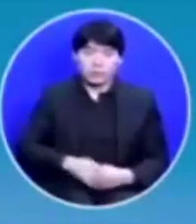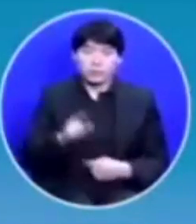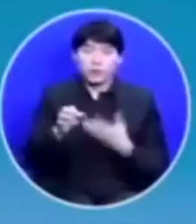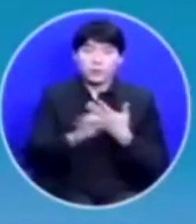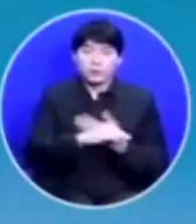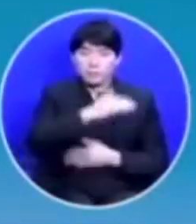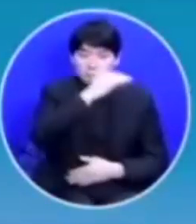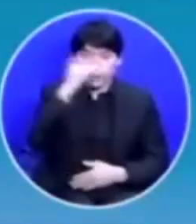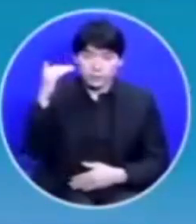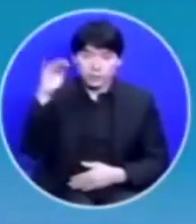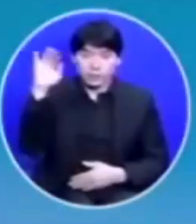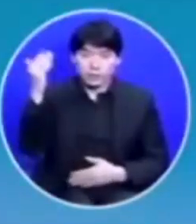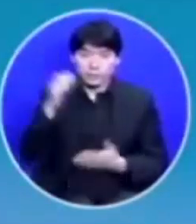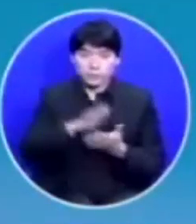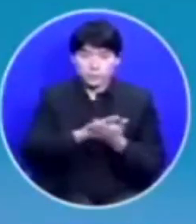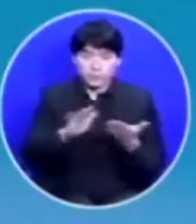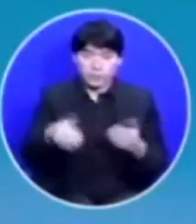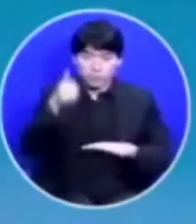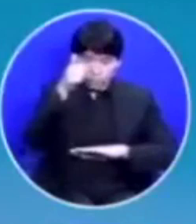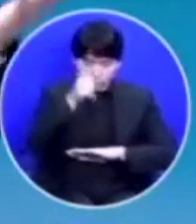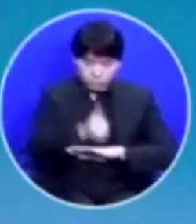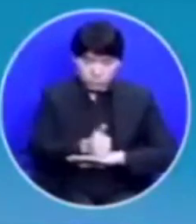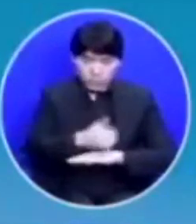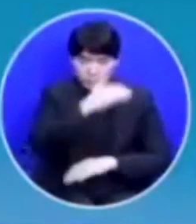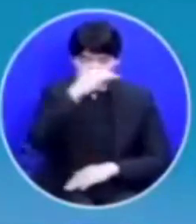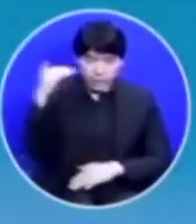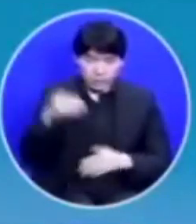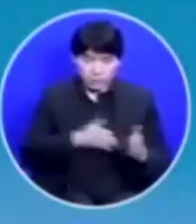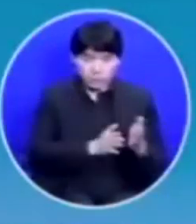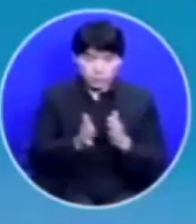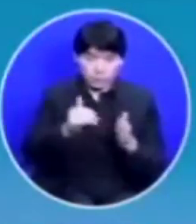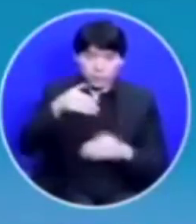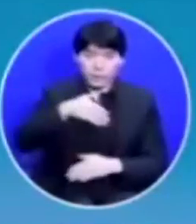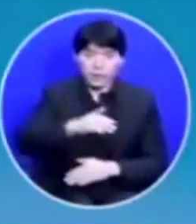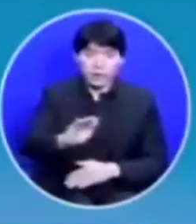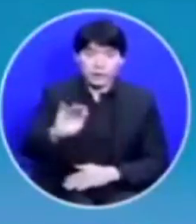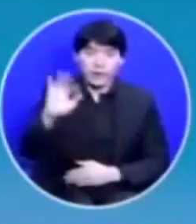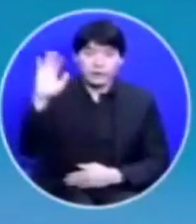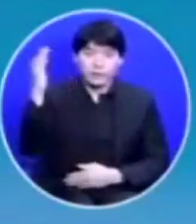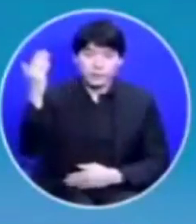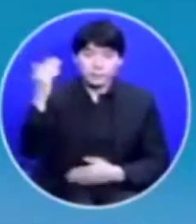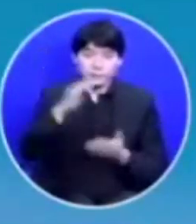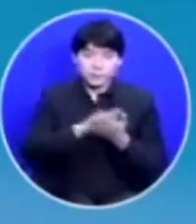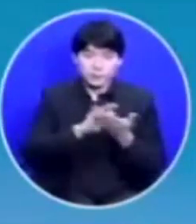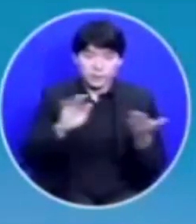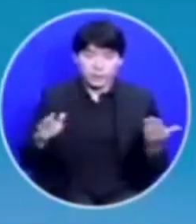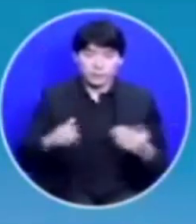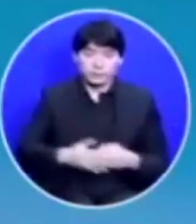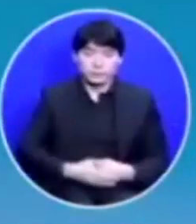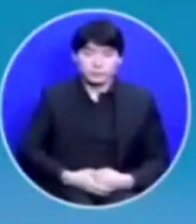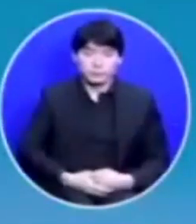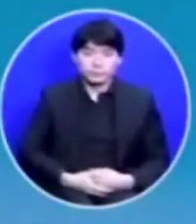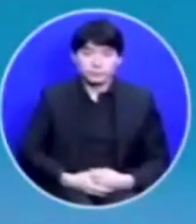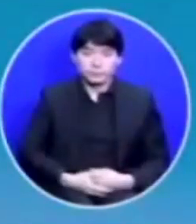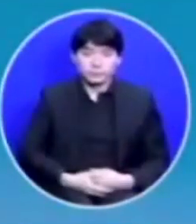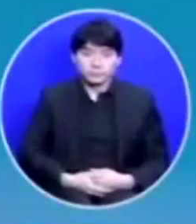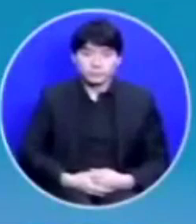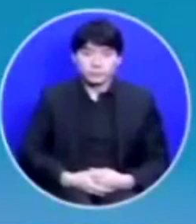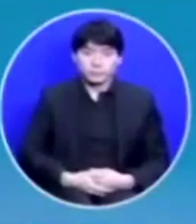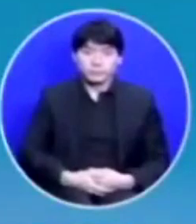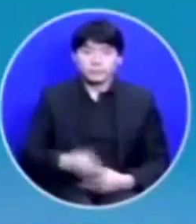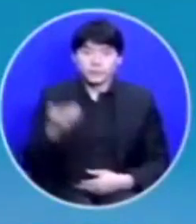잡아 줘요 결국은 바른 길로 오게 됩니다 내가 잘못 했구나 내가 이게 지금 잘못하고 있는 거구나